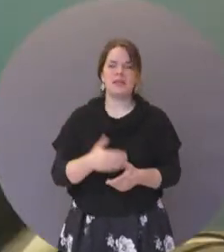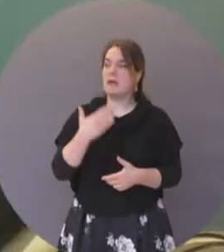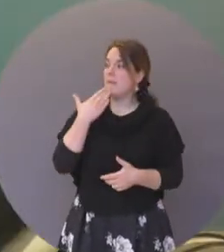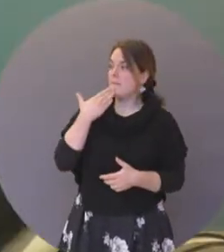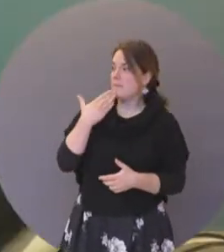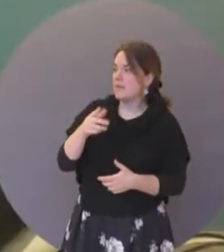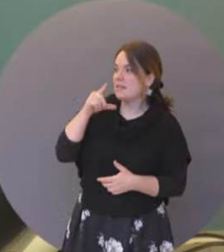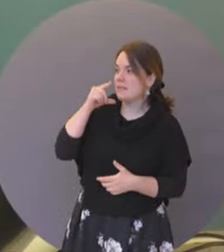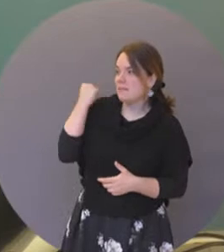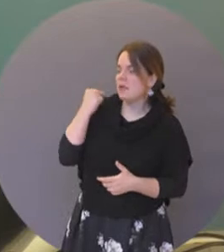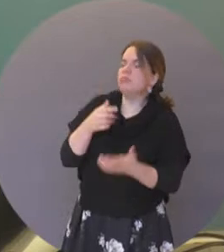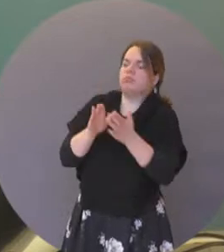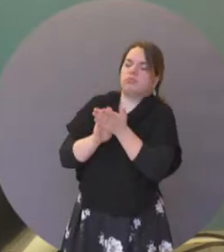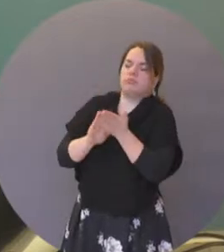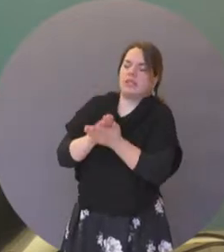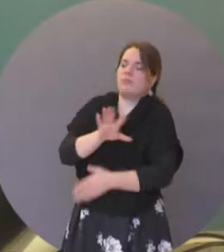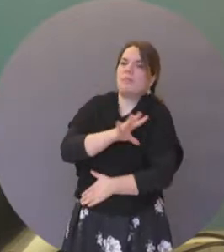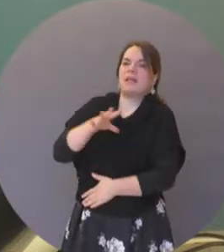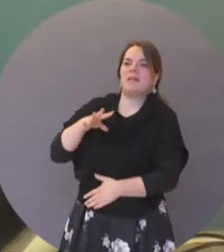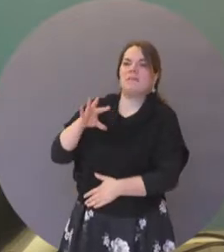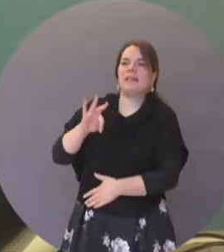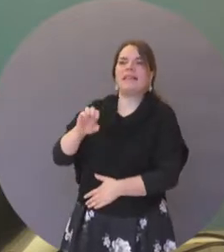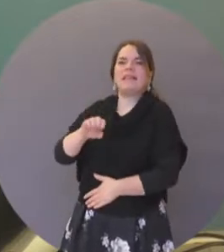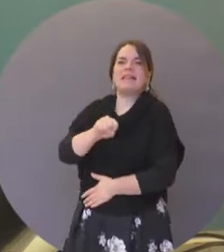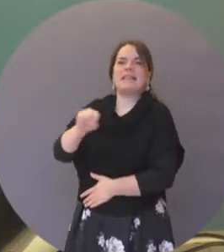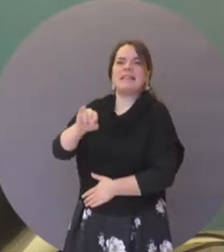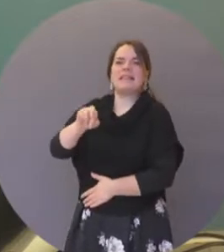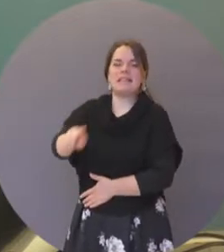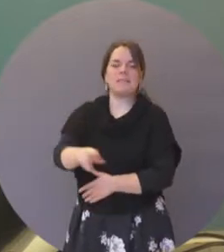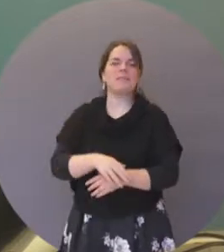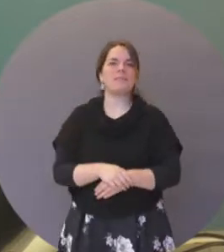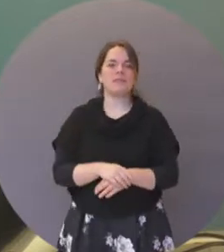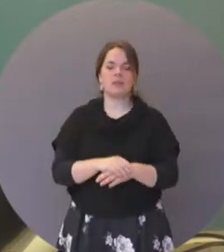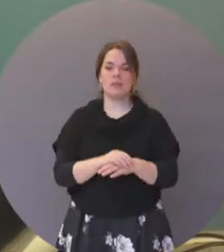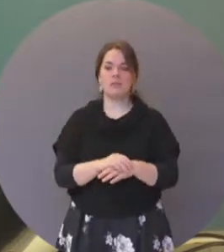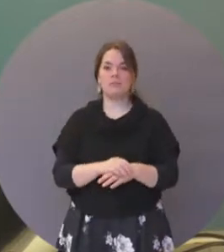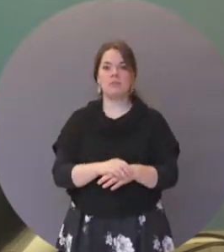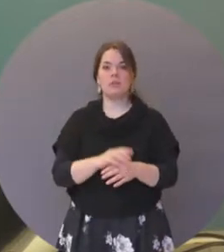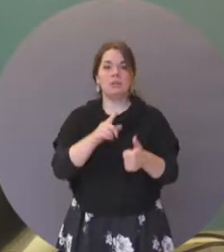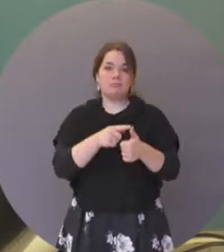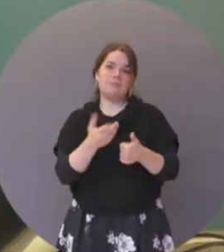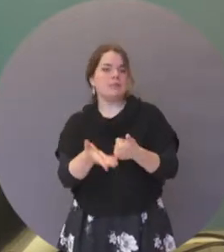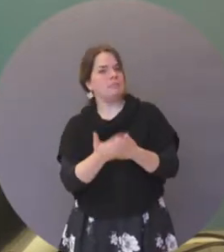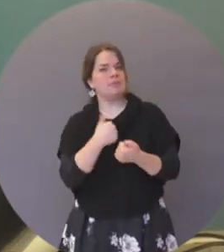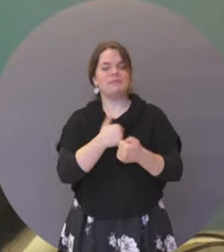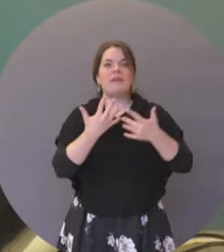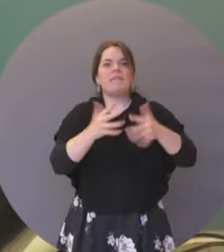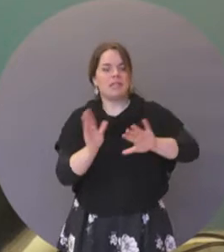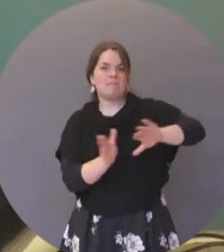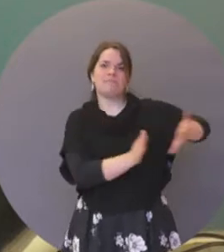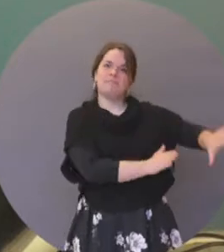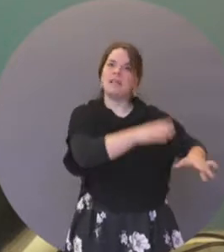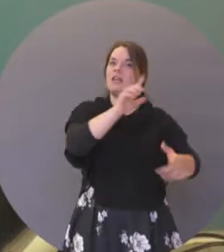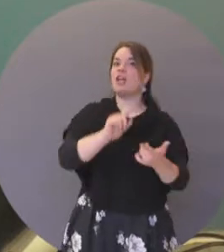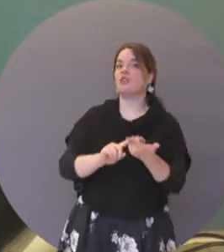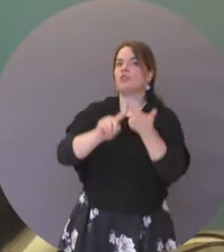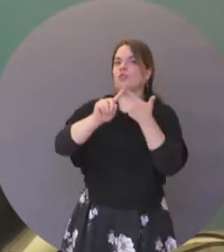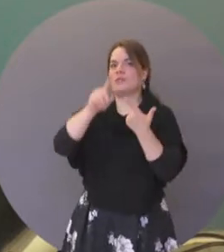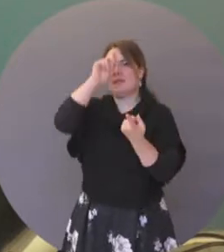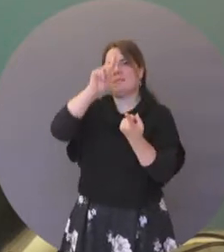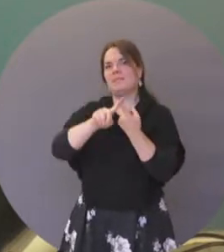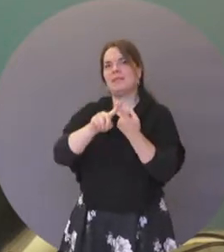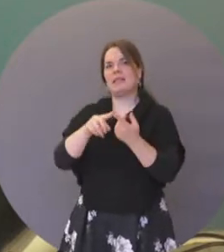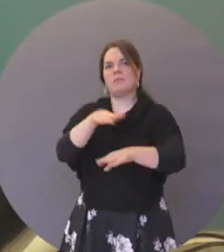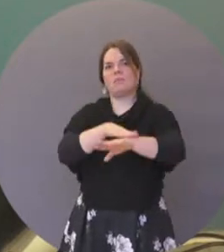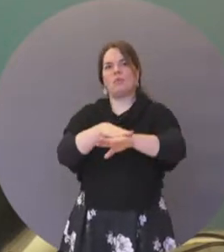Tessier bien nous allons passer maintenant au deuxième thème de politique départementale et je passe tout de suite